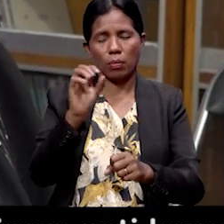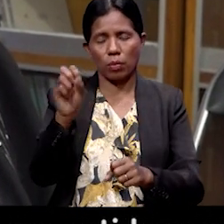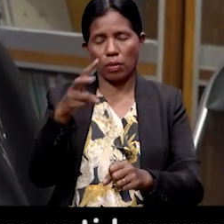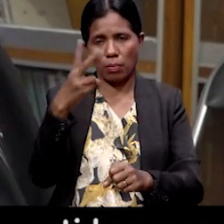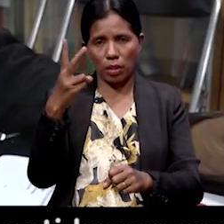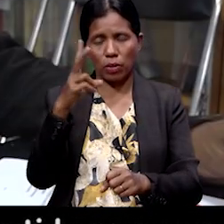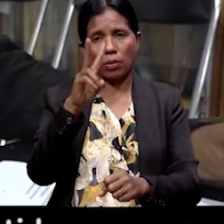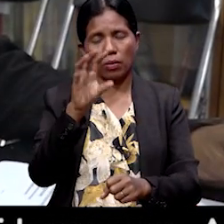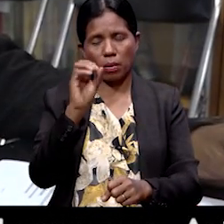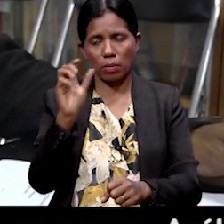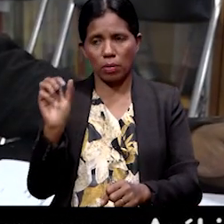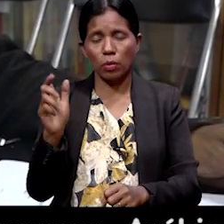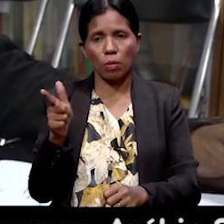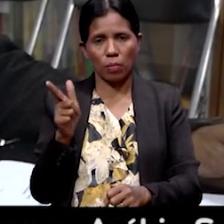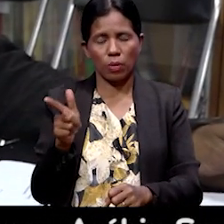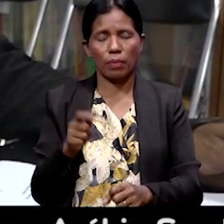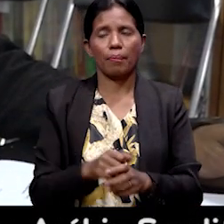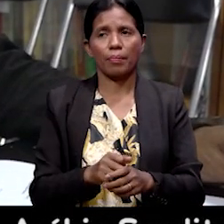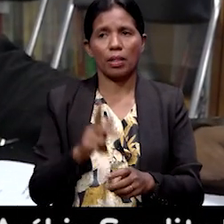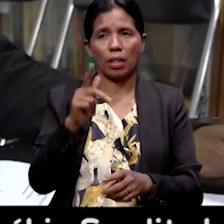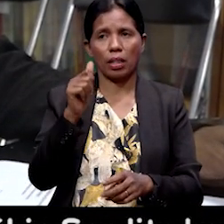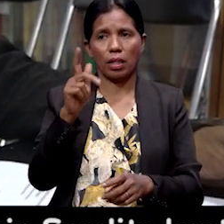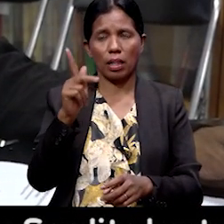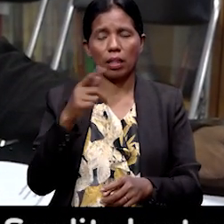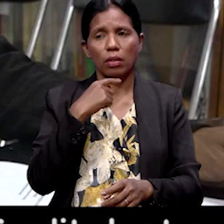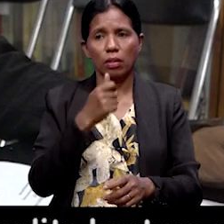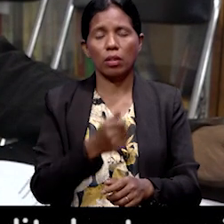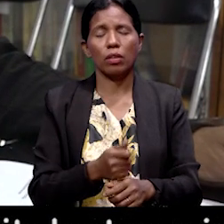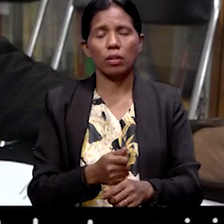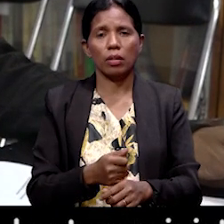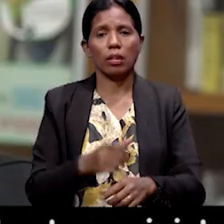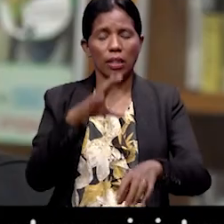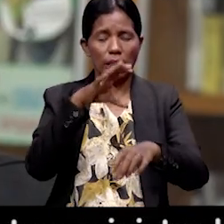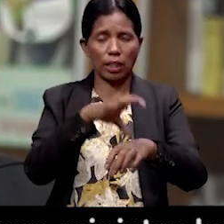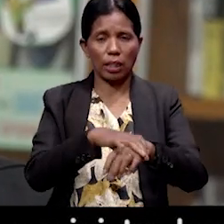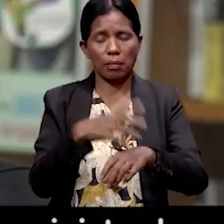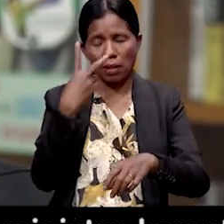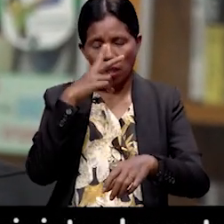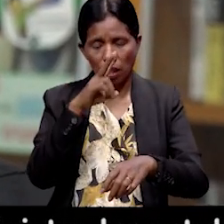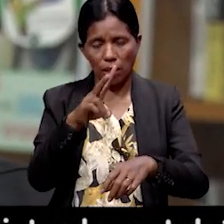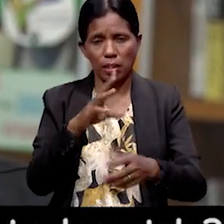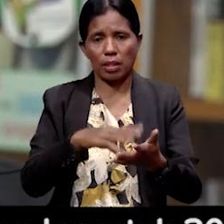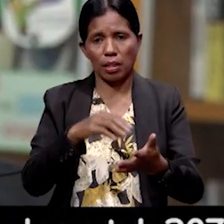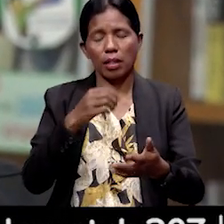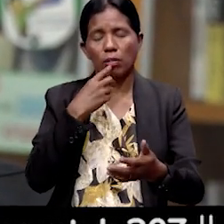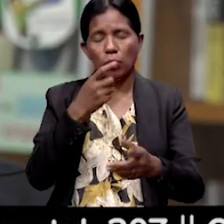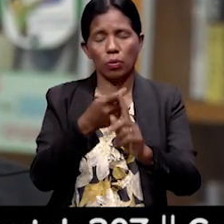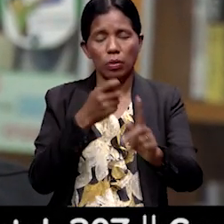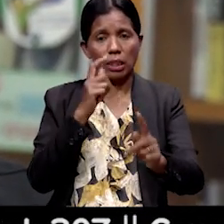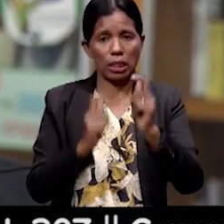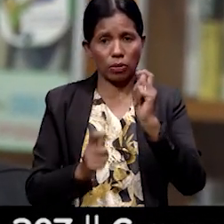ronulu. Detensong kak nian nei bajia ba mandado buska domisiliario no aprensong husi tribunal distrital